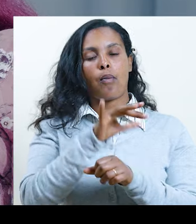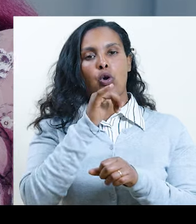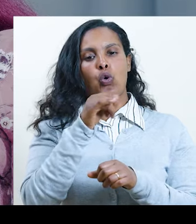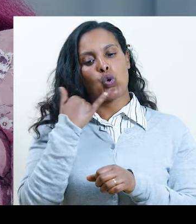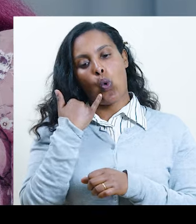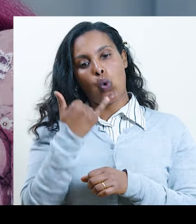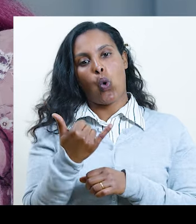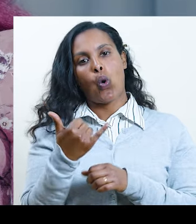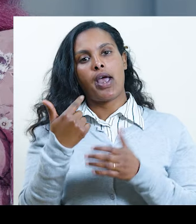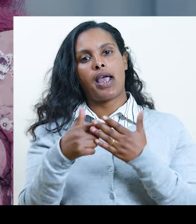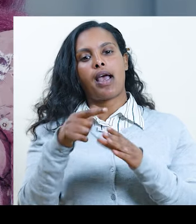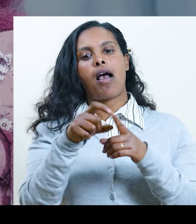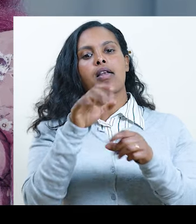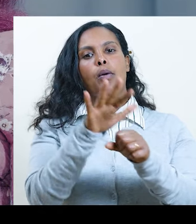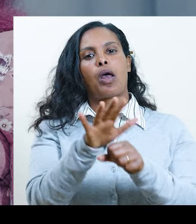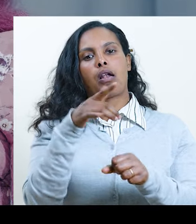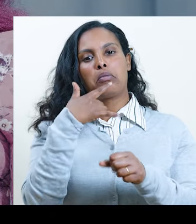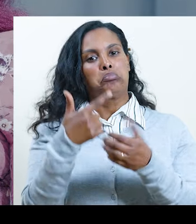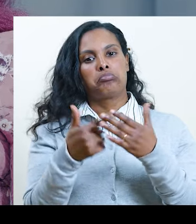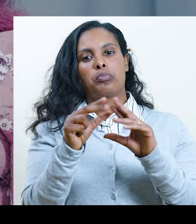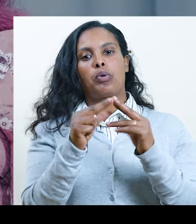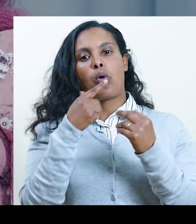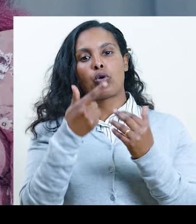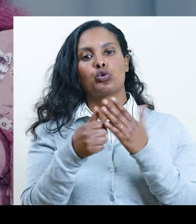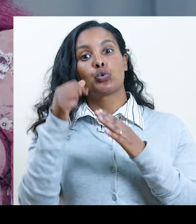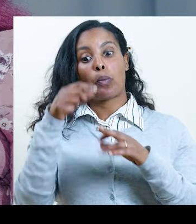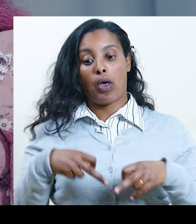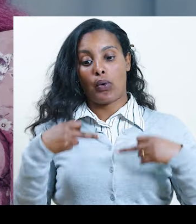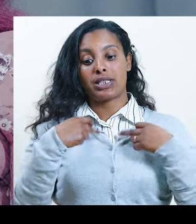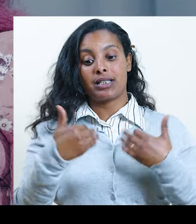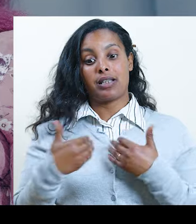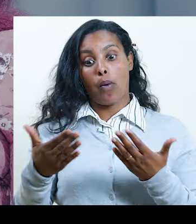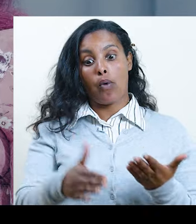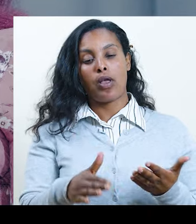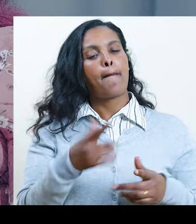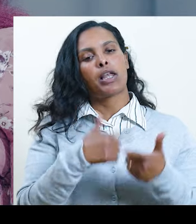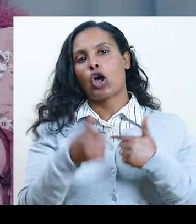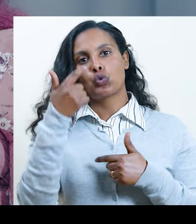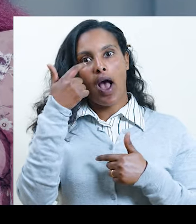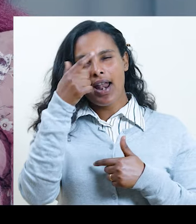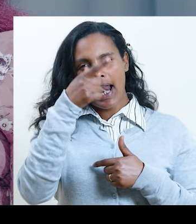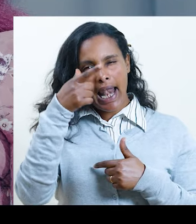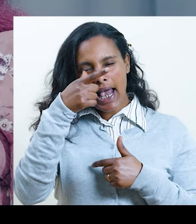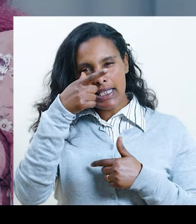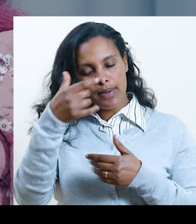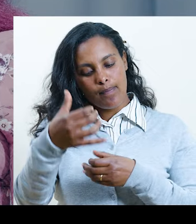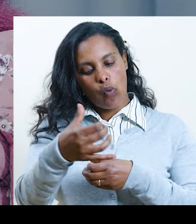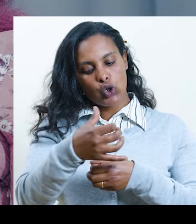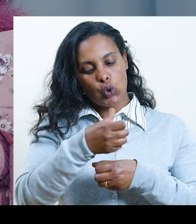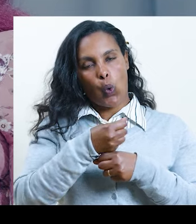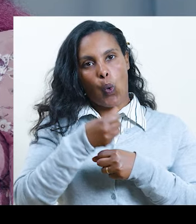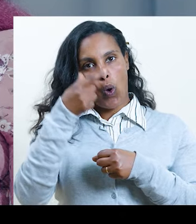ሳይሞላ ደውሎ እንግዲህ ቃል ገብቷል የኛ ቤተሰብ፣ ስለዚህ እሱ በህይወት ስላለፈ መታችሁ ሰዱ ይባላል።